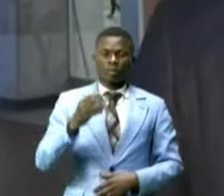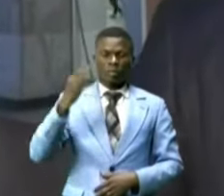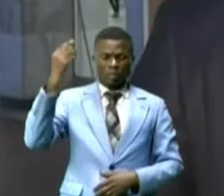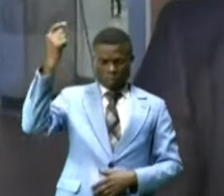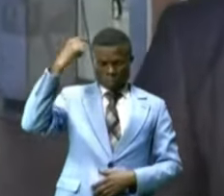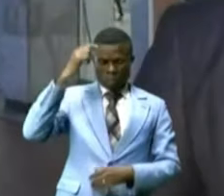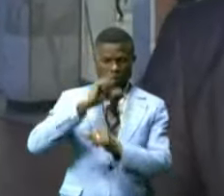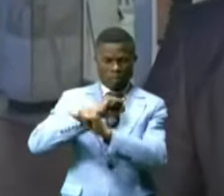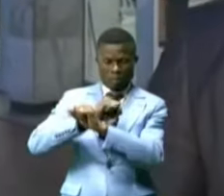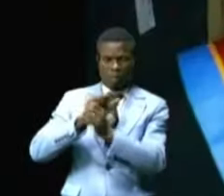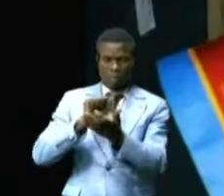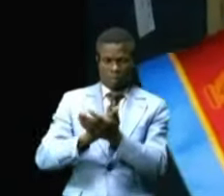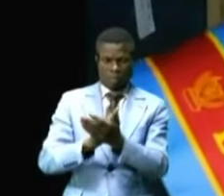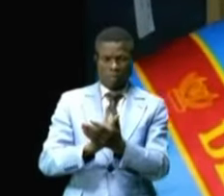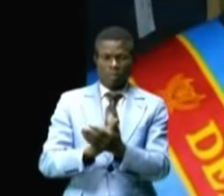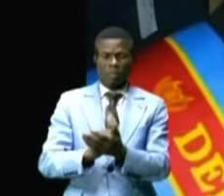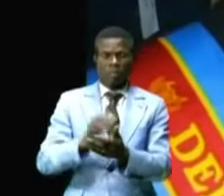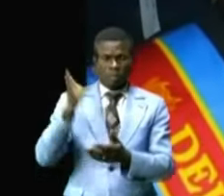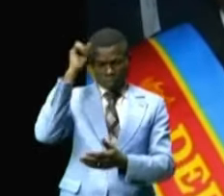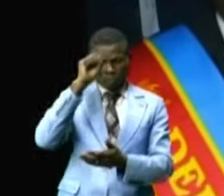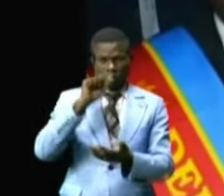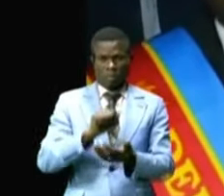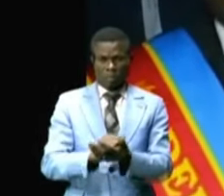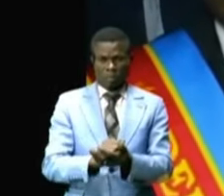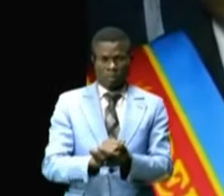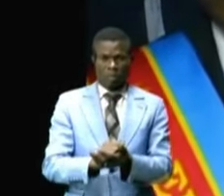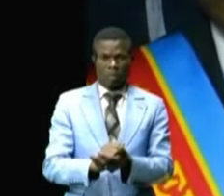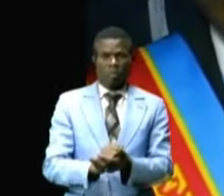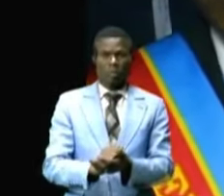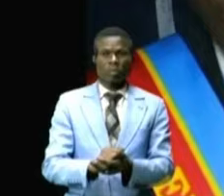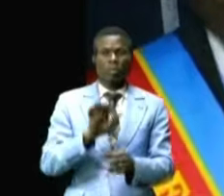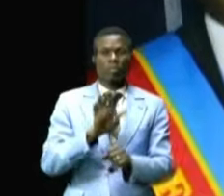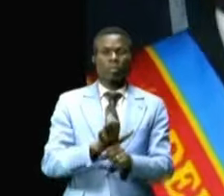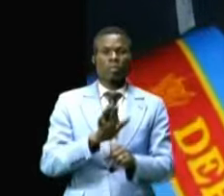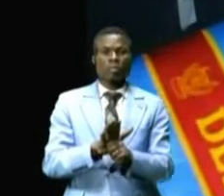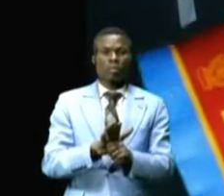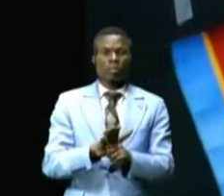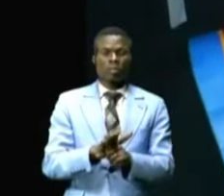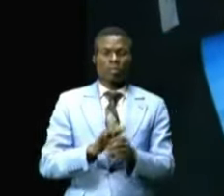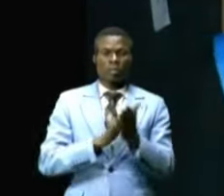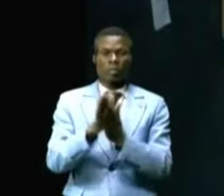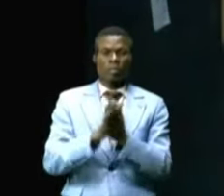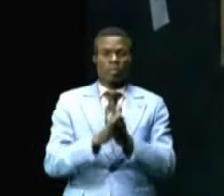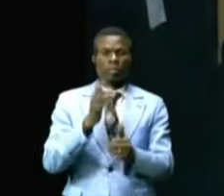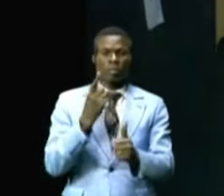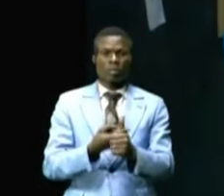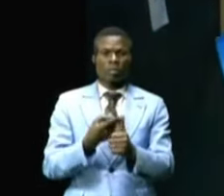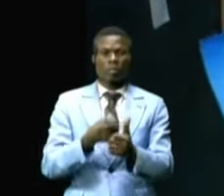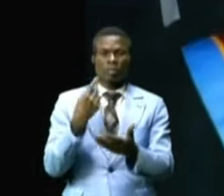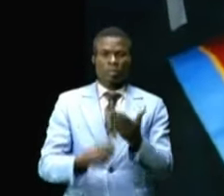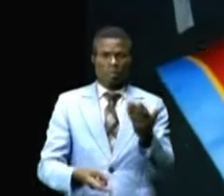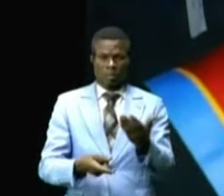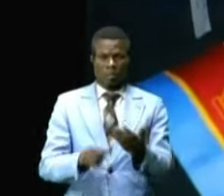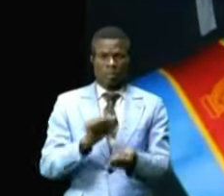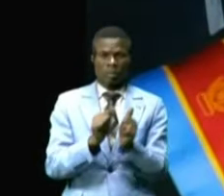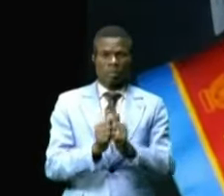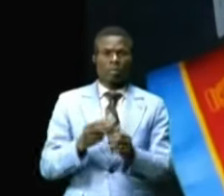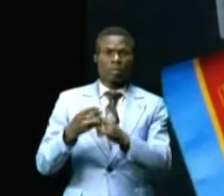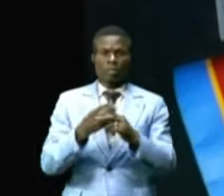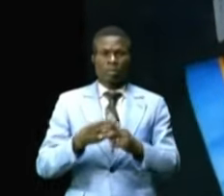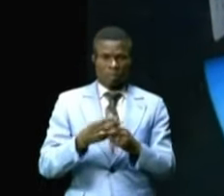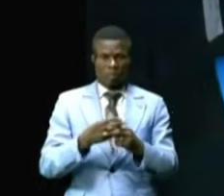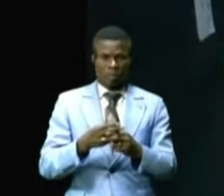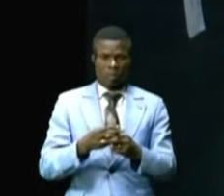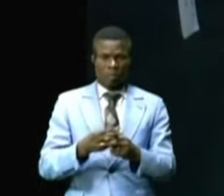donner une deuxième chance. Ce qui m'a le plus accroché, c'est l'aspect sécuritaire, parce que,